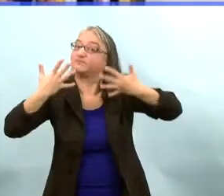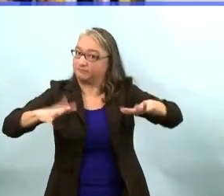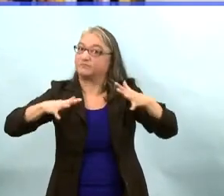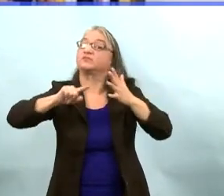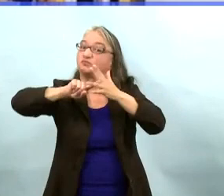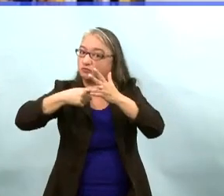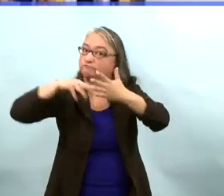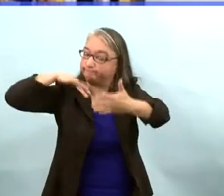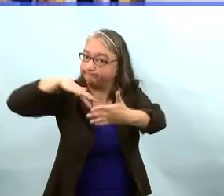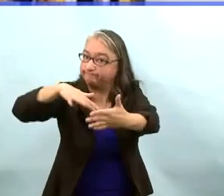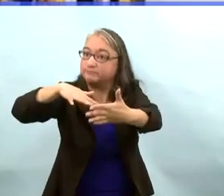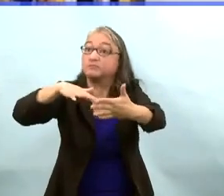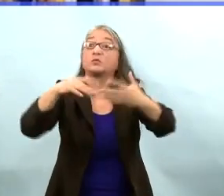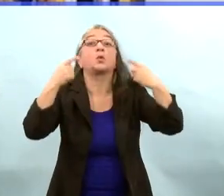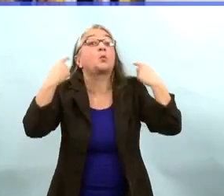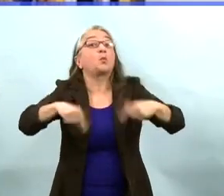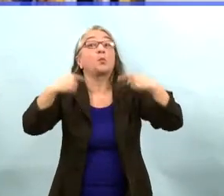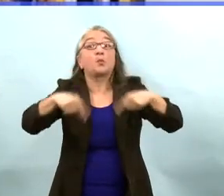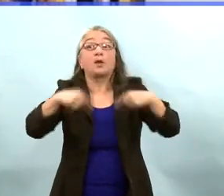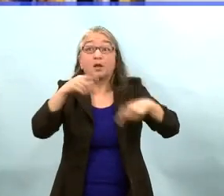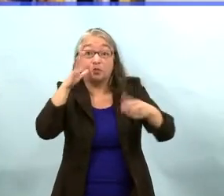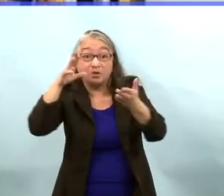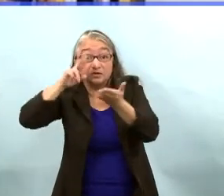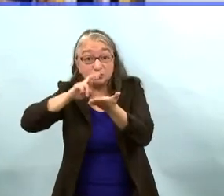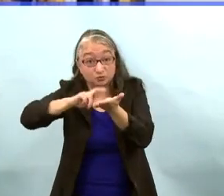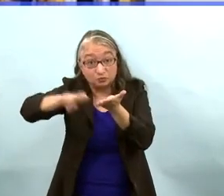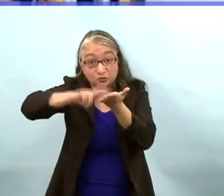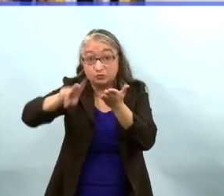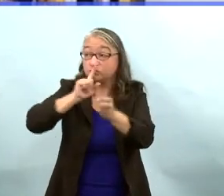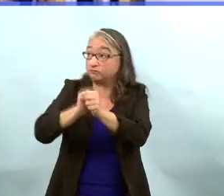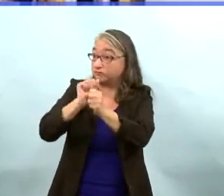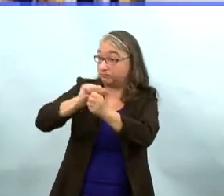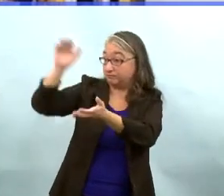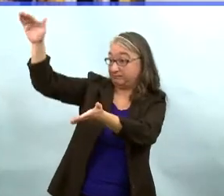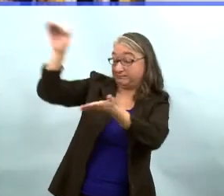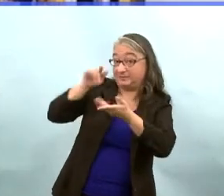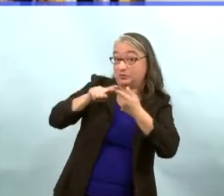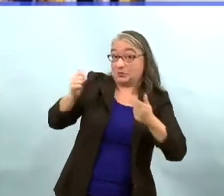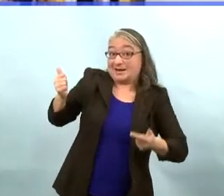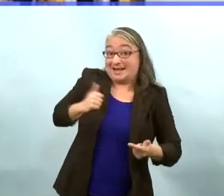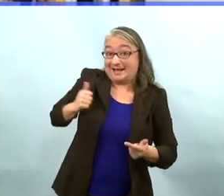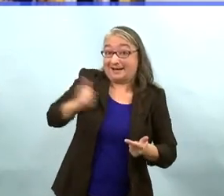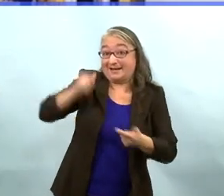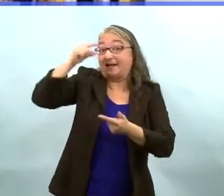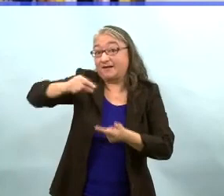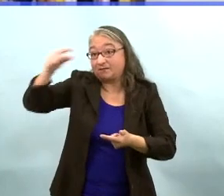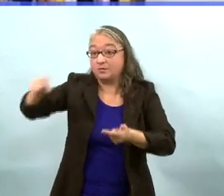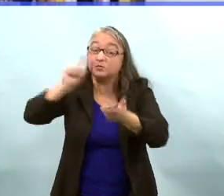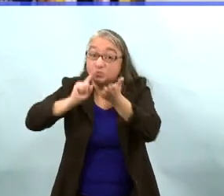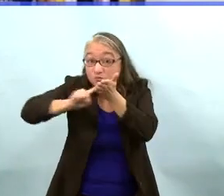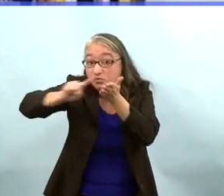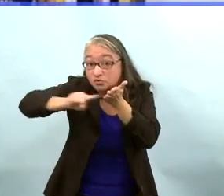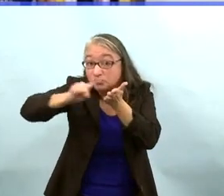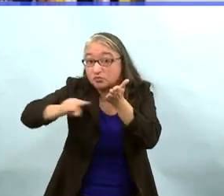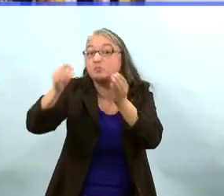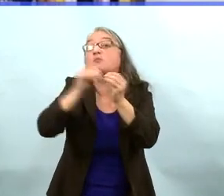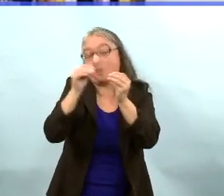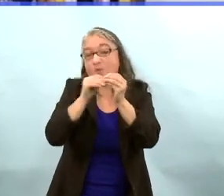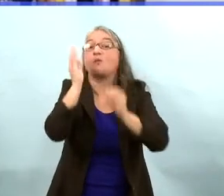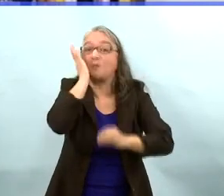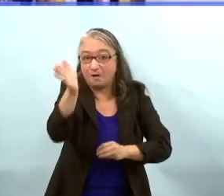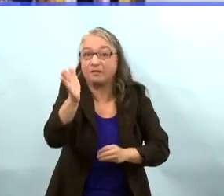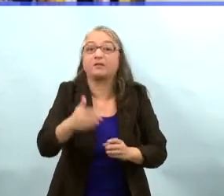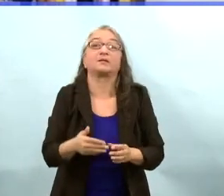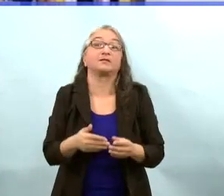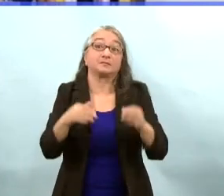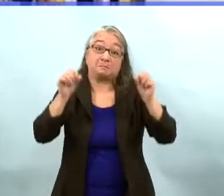nous anticipons effectivement qu'à un certain point dans les mois qui vont venir, cette étude sera terminée et les données seront soumises afin